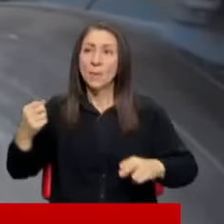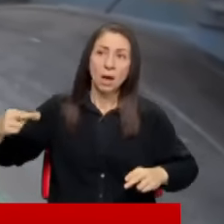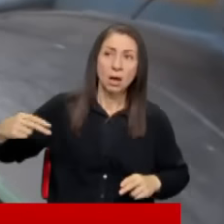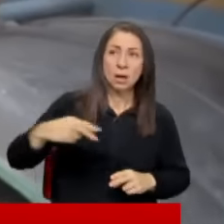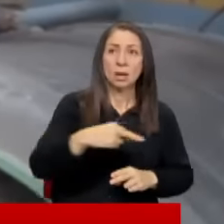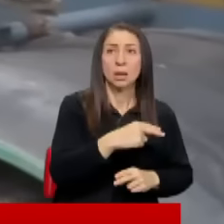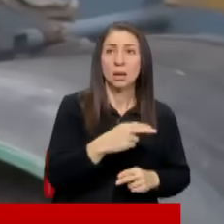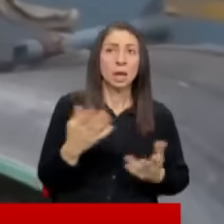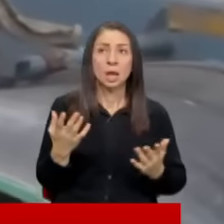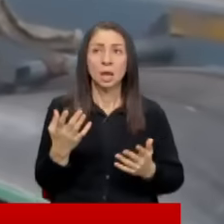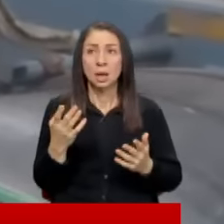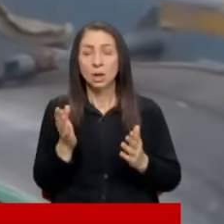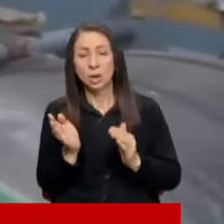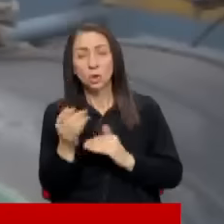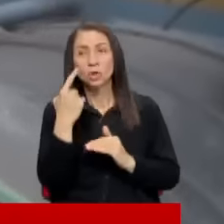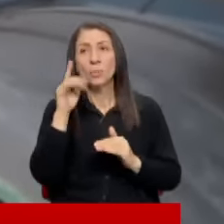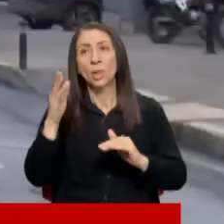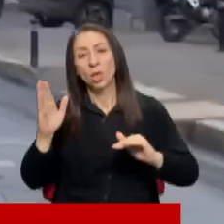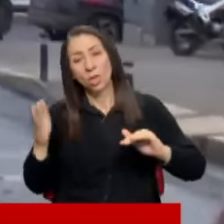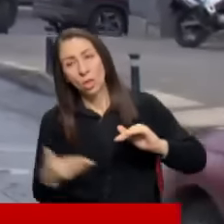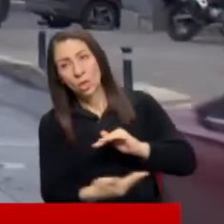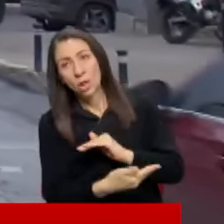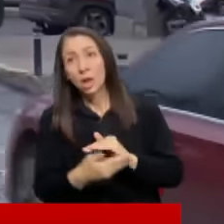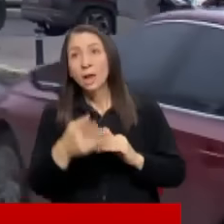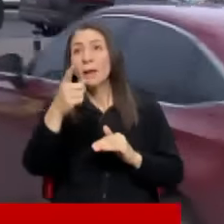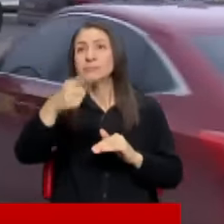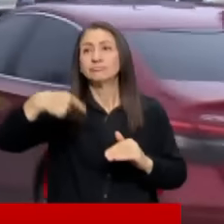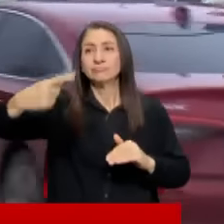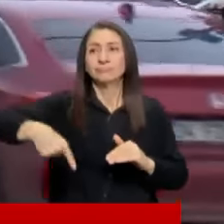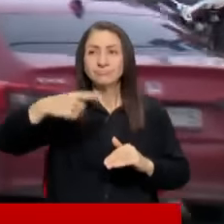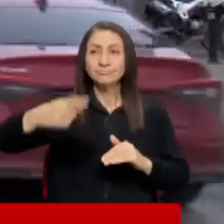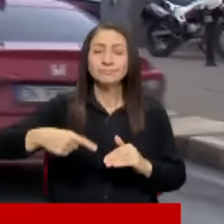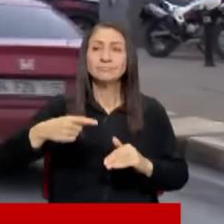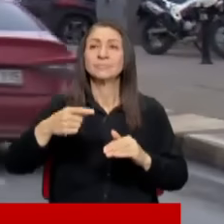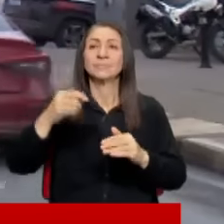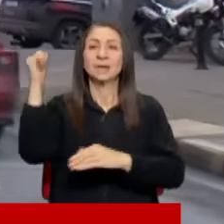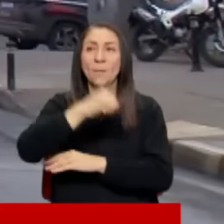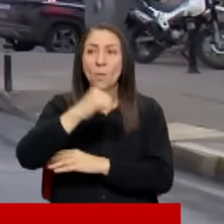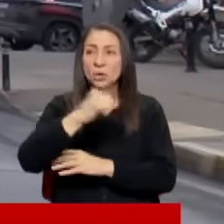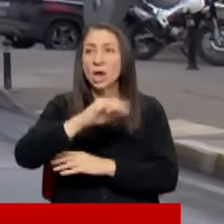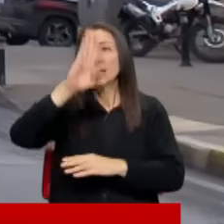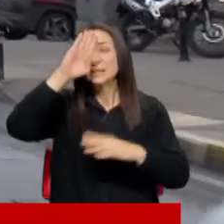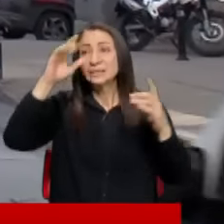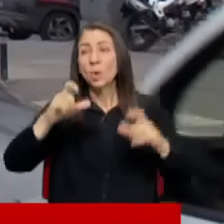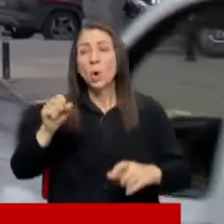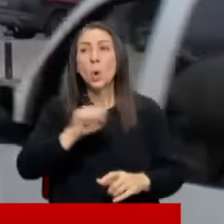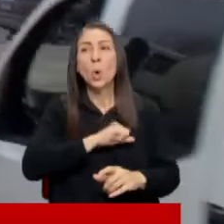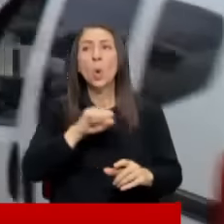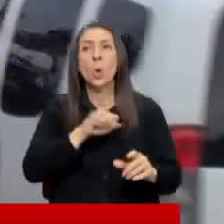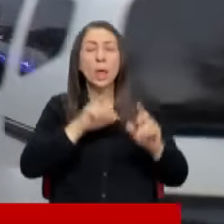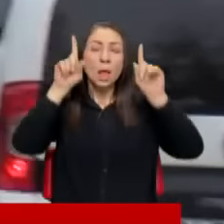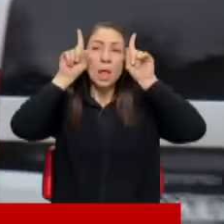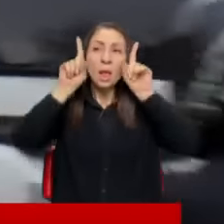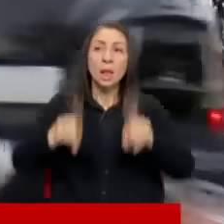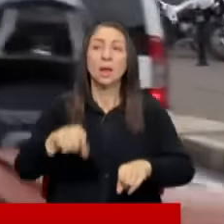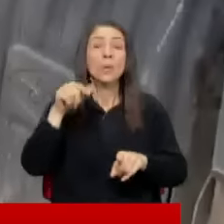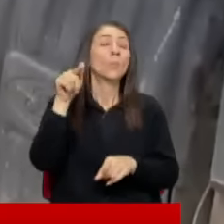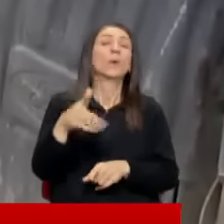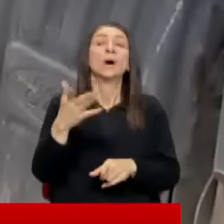atlamış. Kör noktadan altına düşmüş galiba. Hafriyat kamyonları, beton mikserleri İstanbulluların korkulu rüyası. Bu